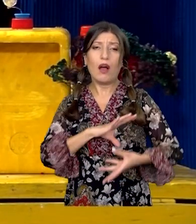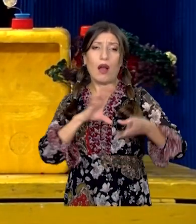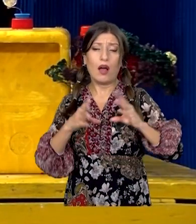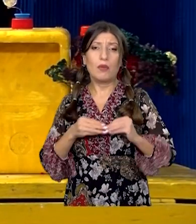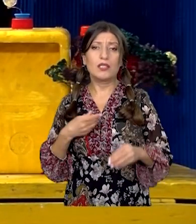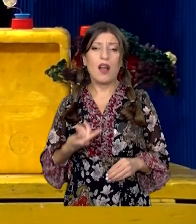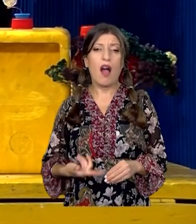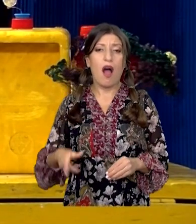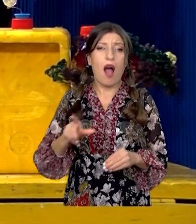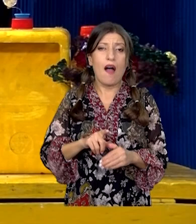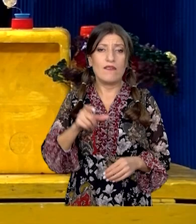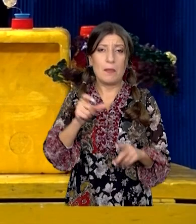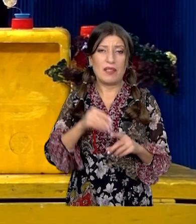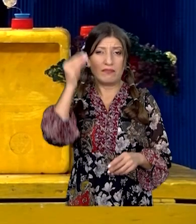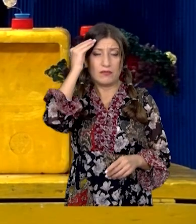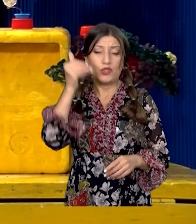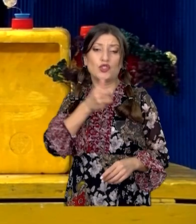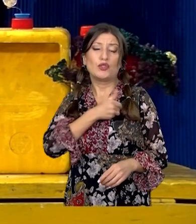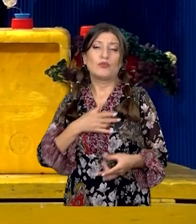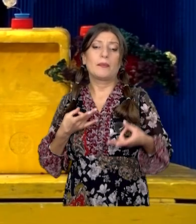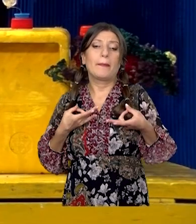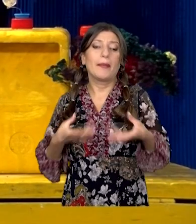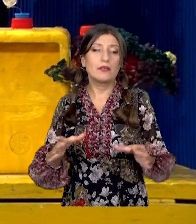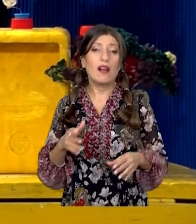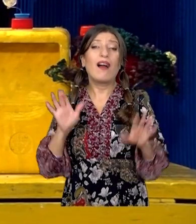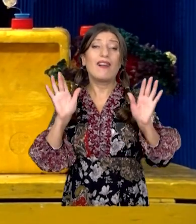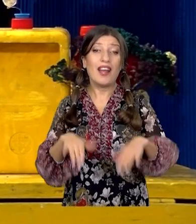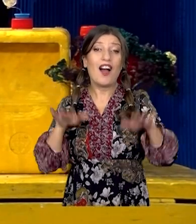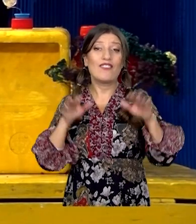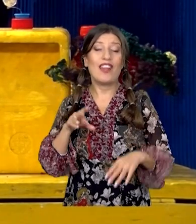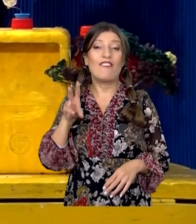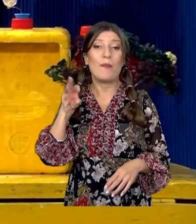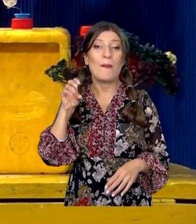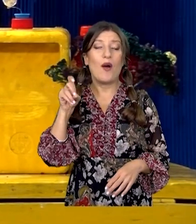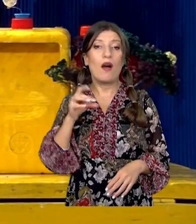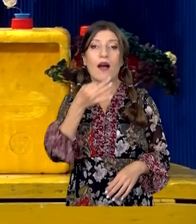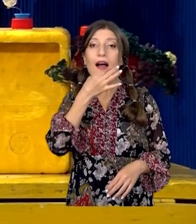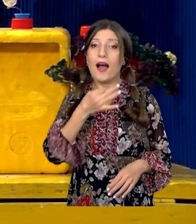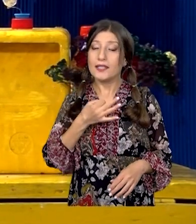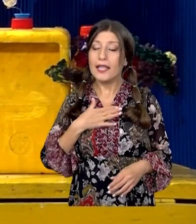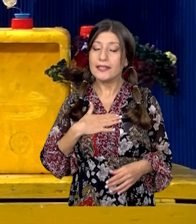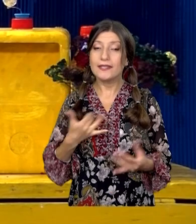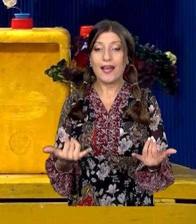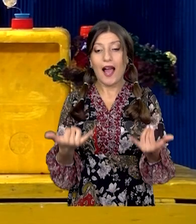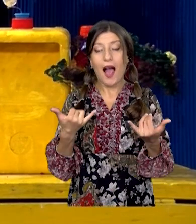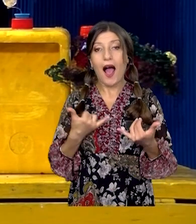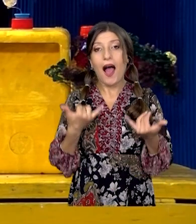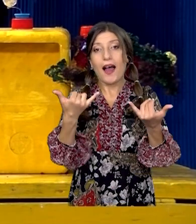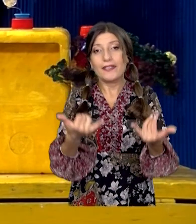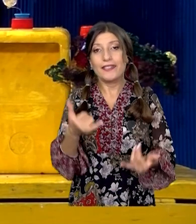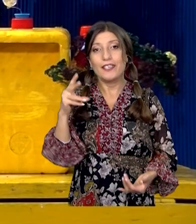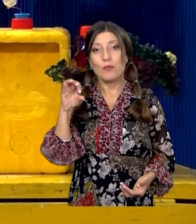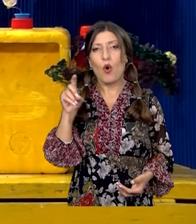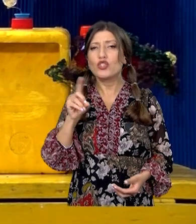ընդհանրապես ես ավելորդ բաների կարիք չունեմ, հասկացա՞ս։ Լավ, լավ, մոխ։ Ասա ինձ, հարգելի մոխ,